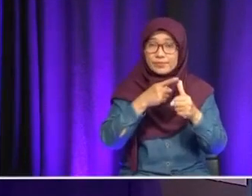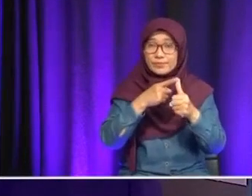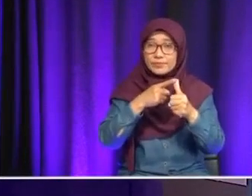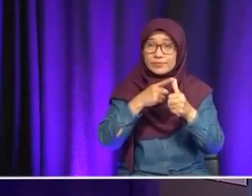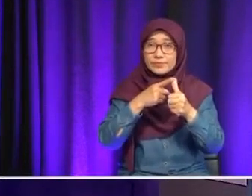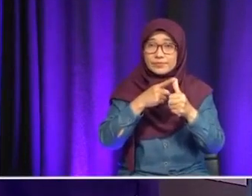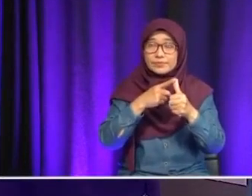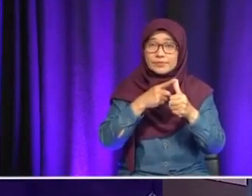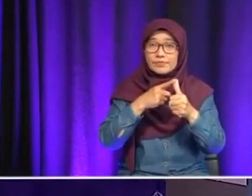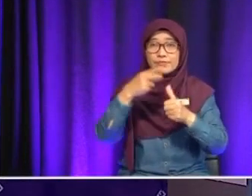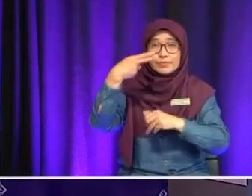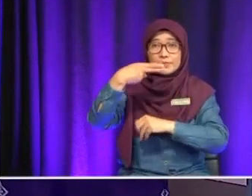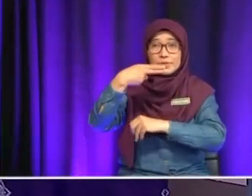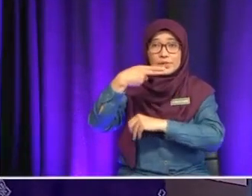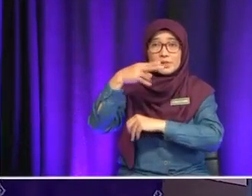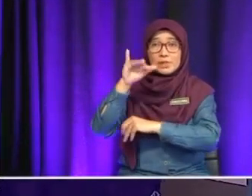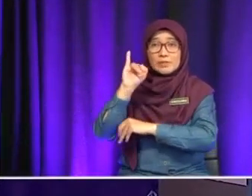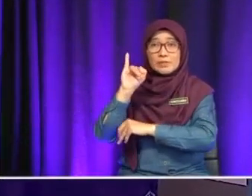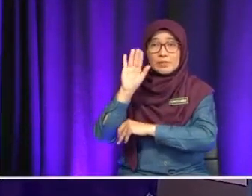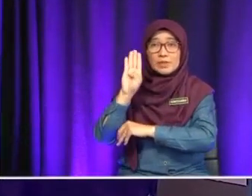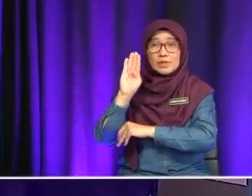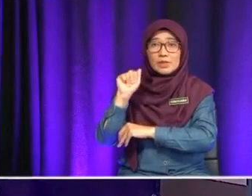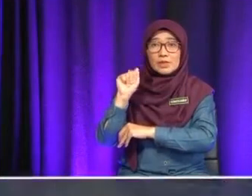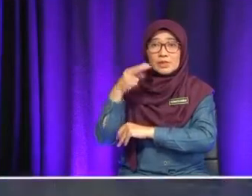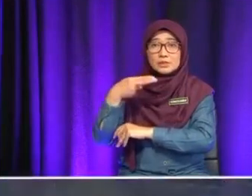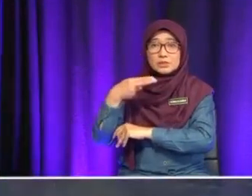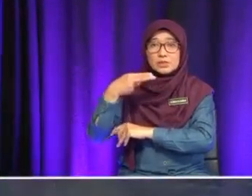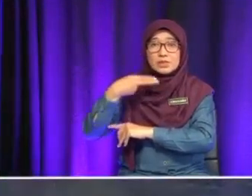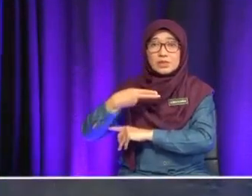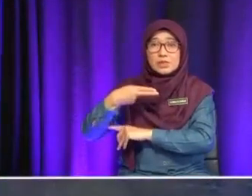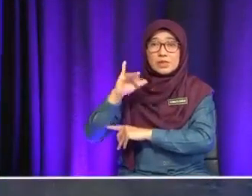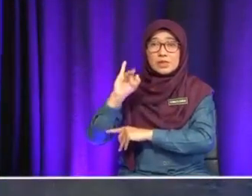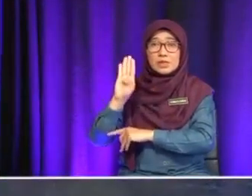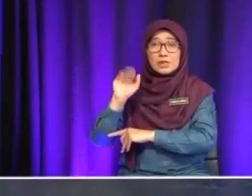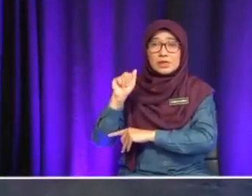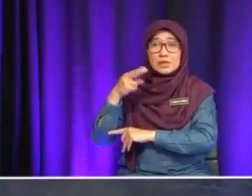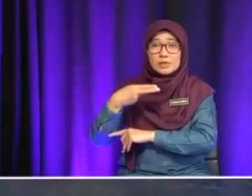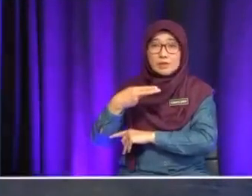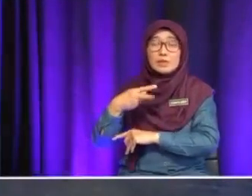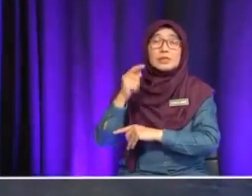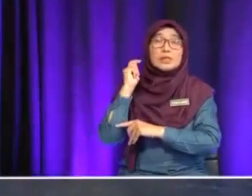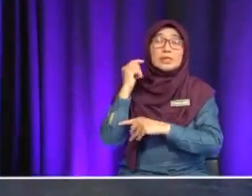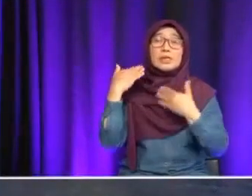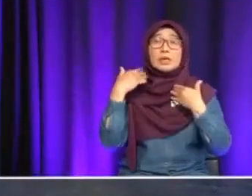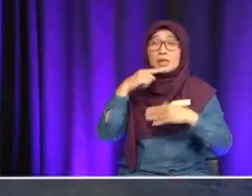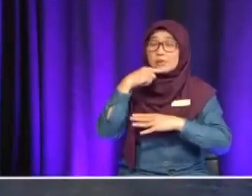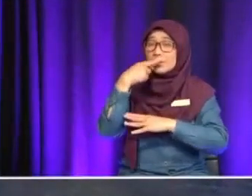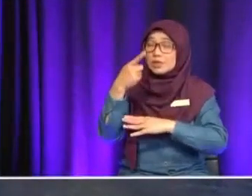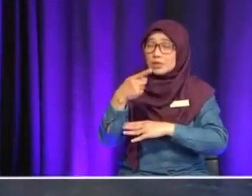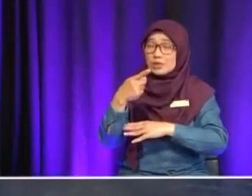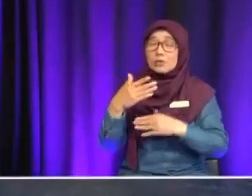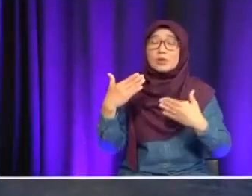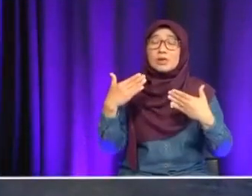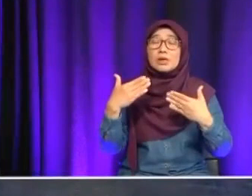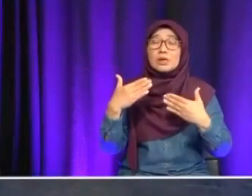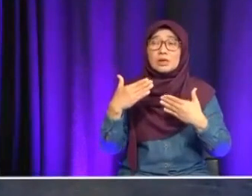pertama, hibah. Tadi Syafiqah kita ada sebut arwah meninggalkan hibah untuk Syafiqah. Jadi apa